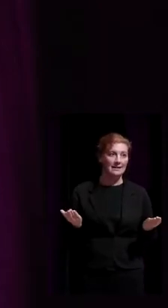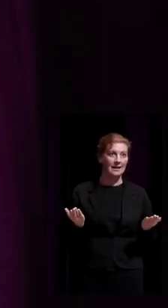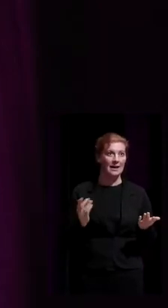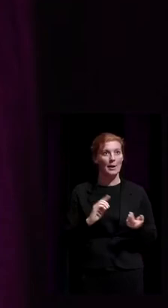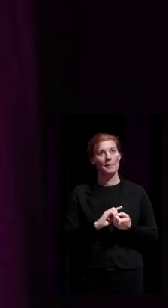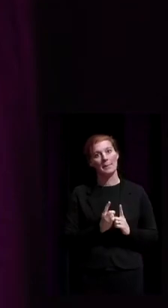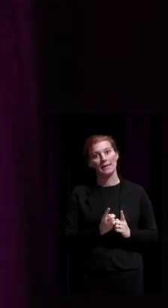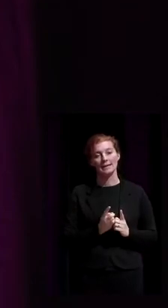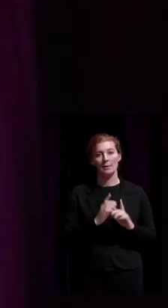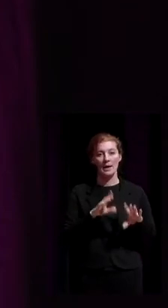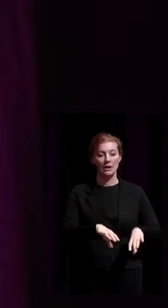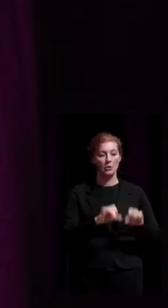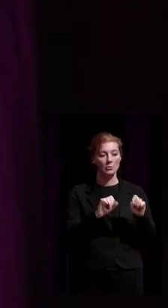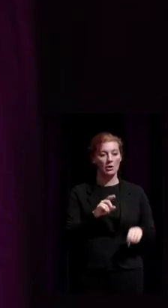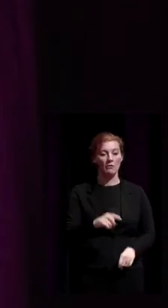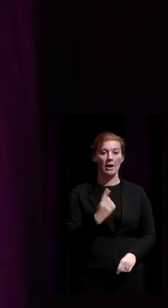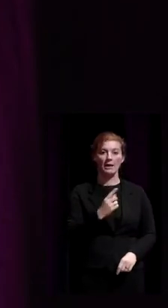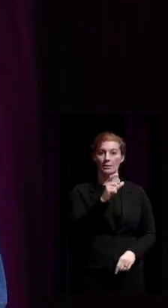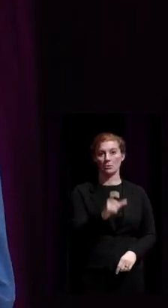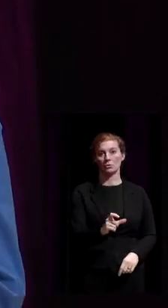blir ett uppdrag för en person.